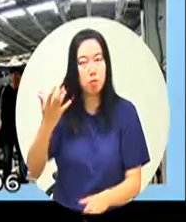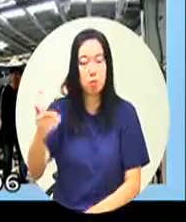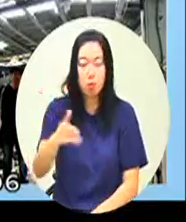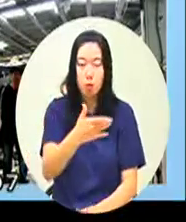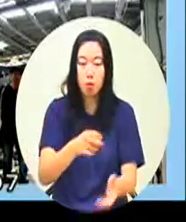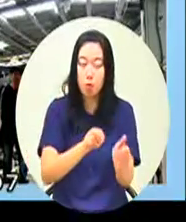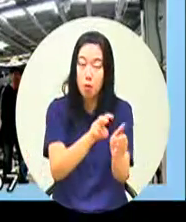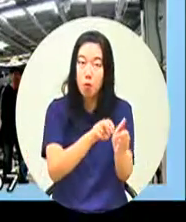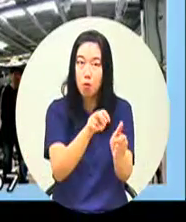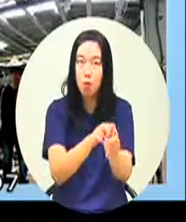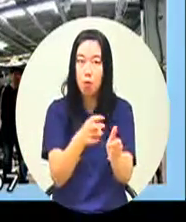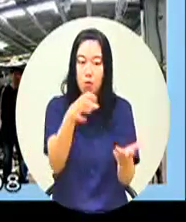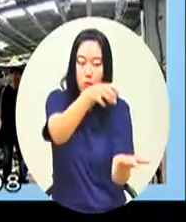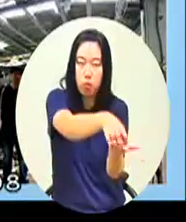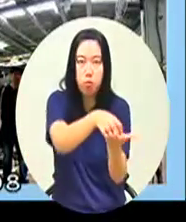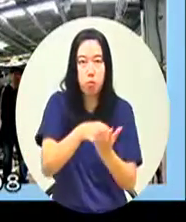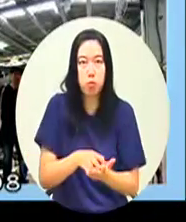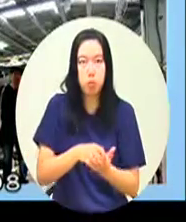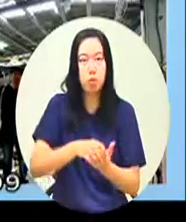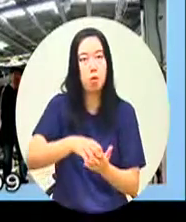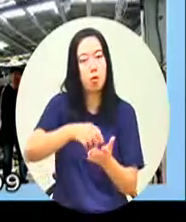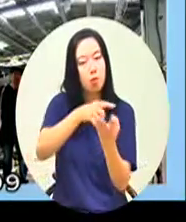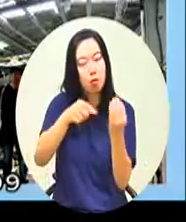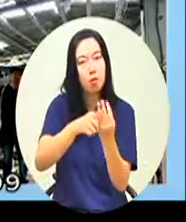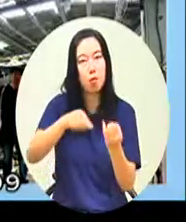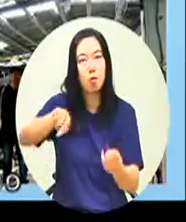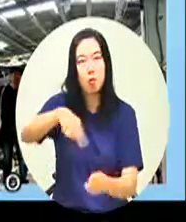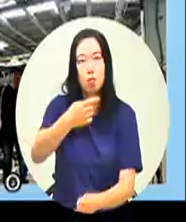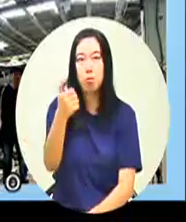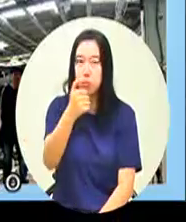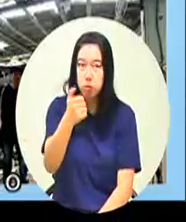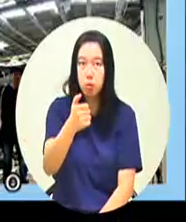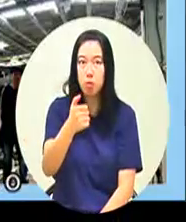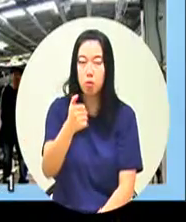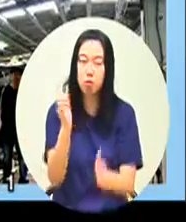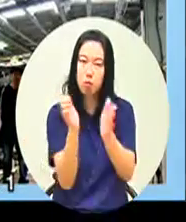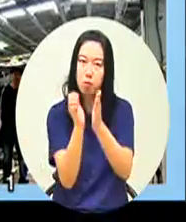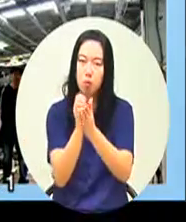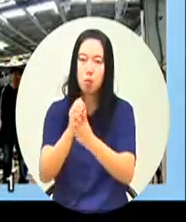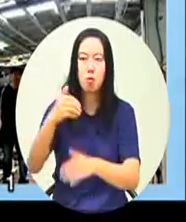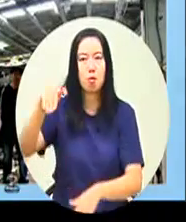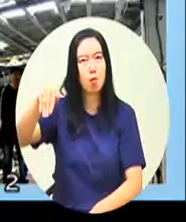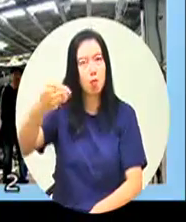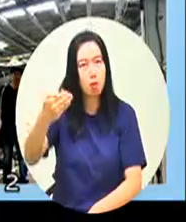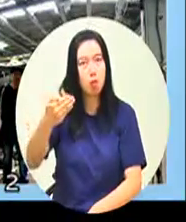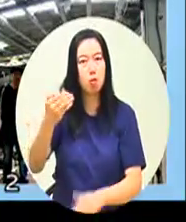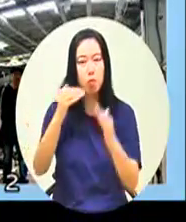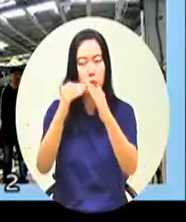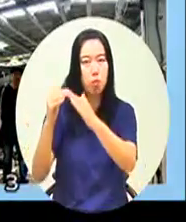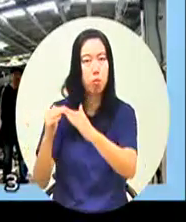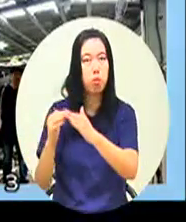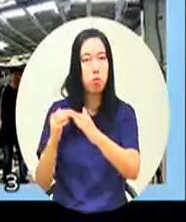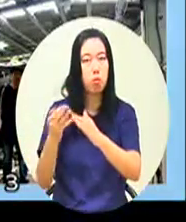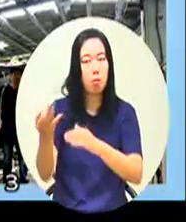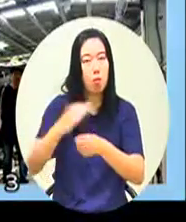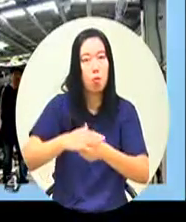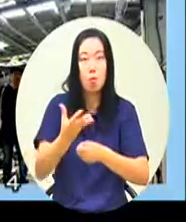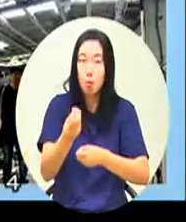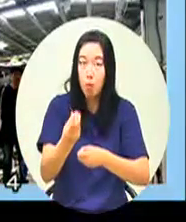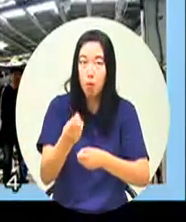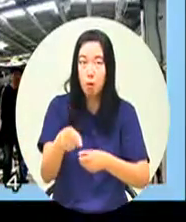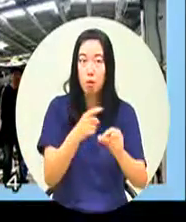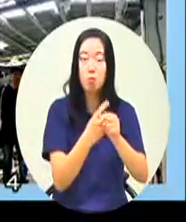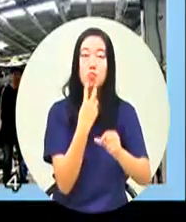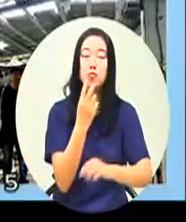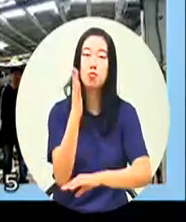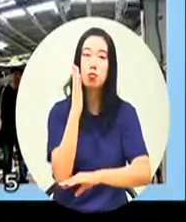要有150户左右啦。你150户将近要900户无啊，莫怪吼。这个中央核定